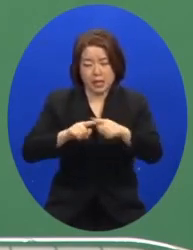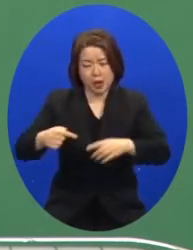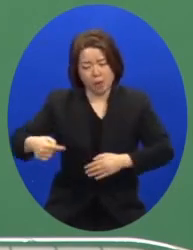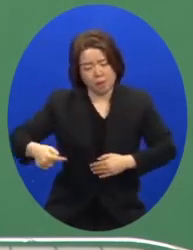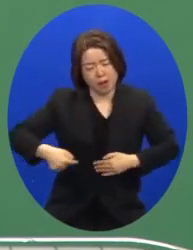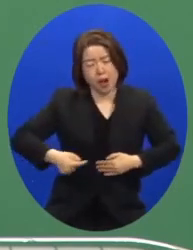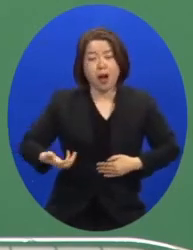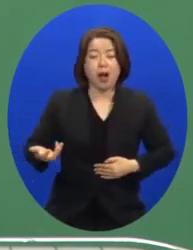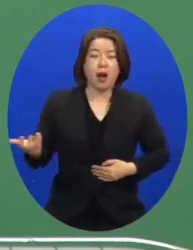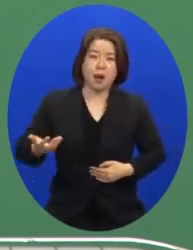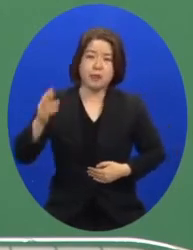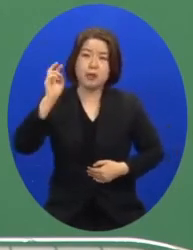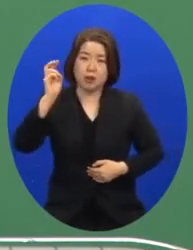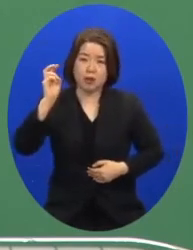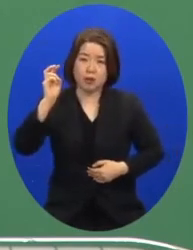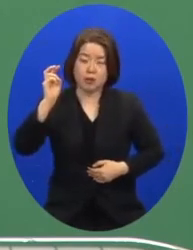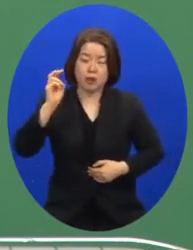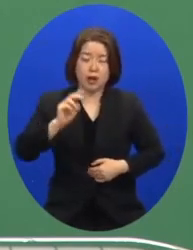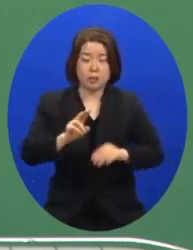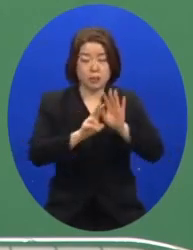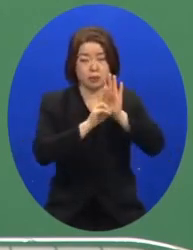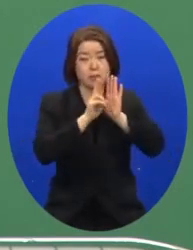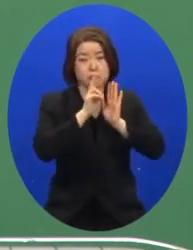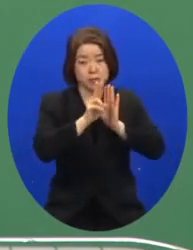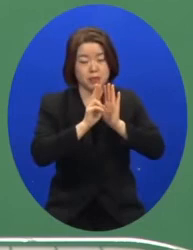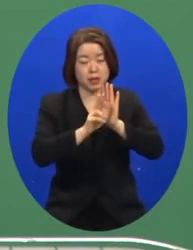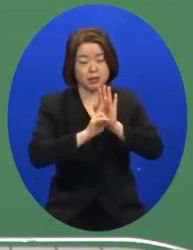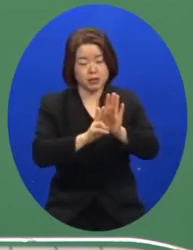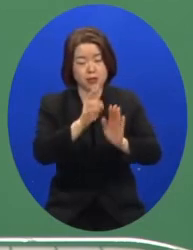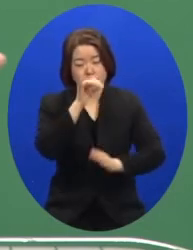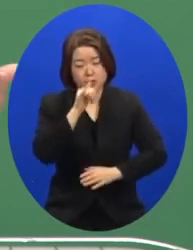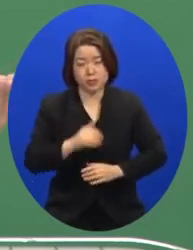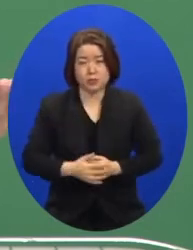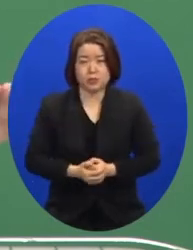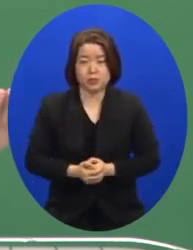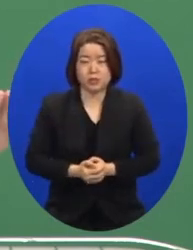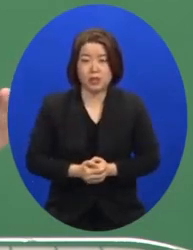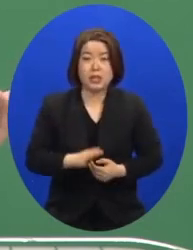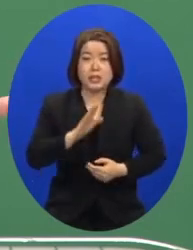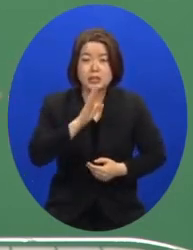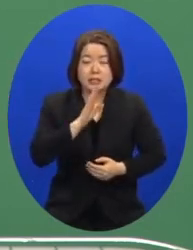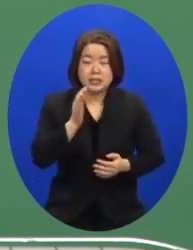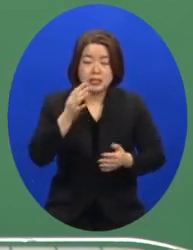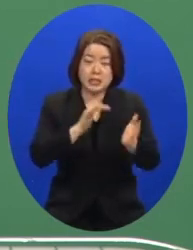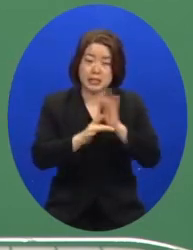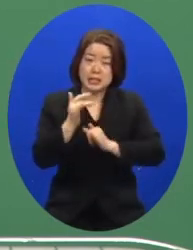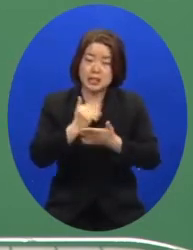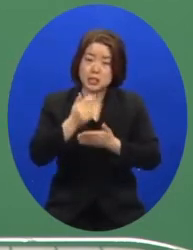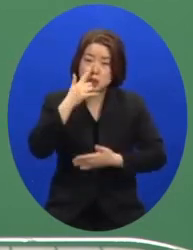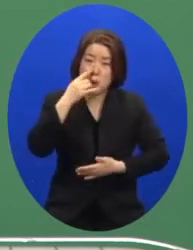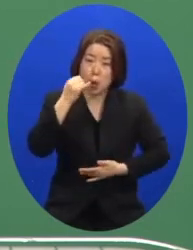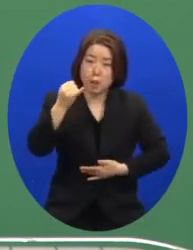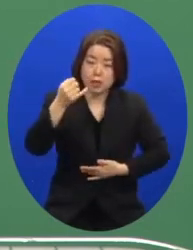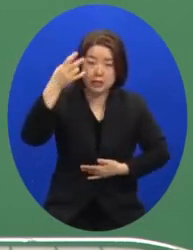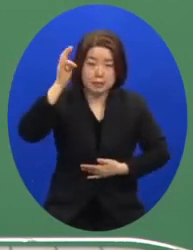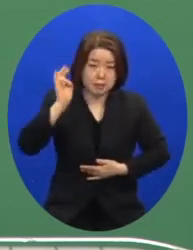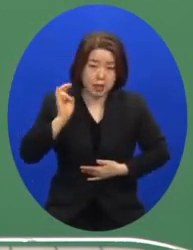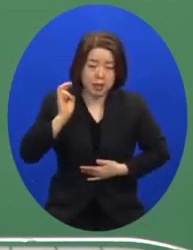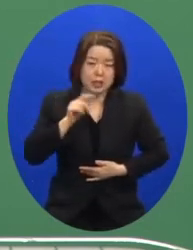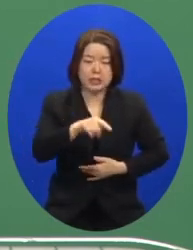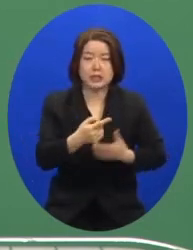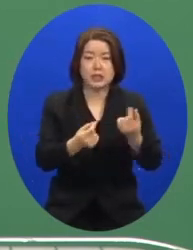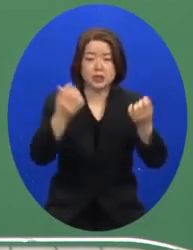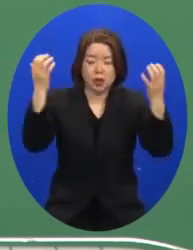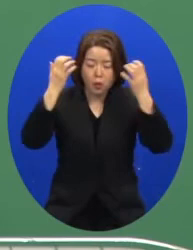것이다 그렇게 예언 아 있어요 실제로 예수님의 어머니 마리아는 그런 고통을 겪습니다